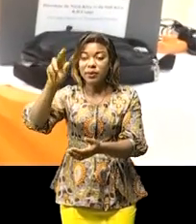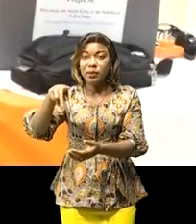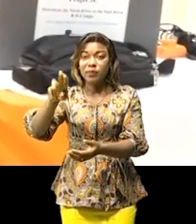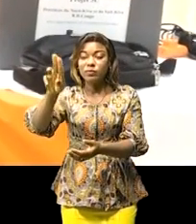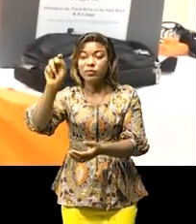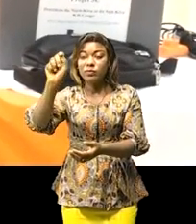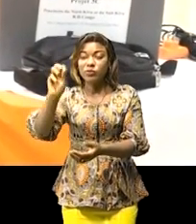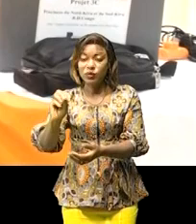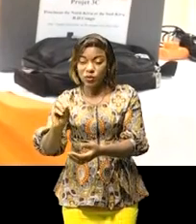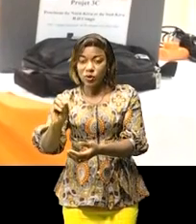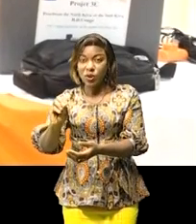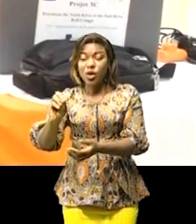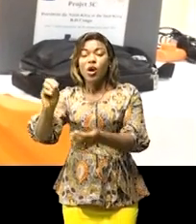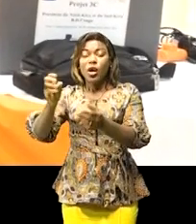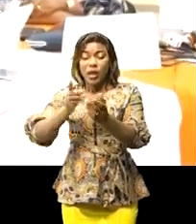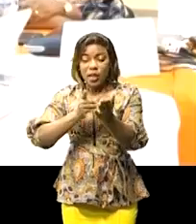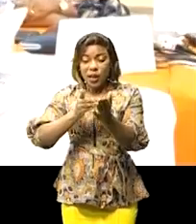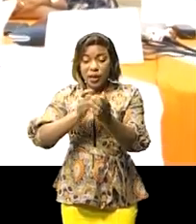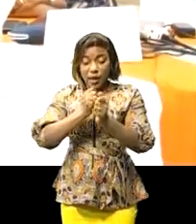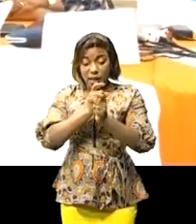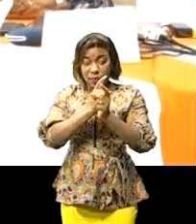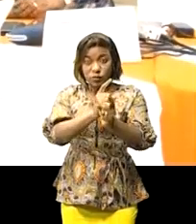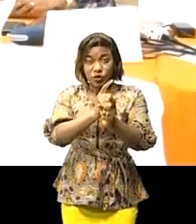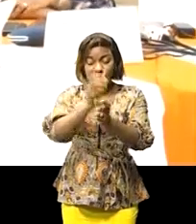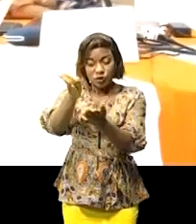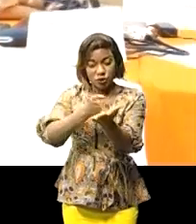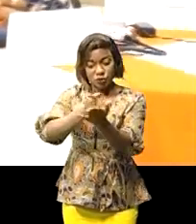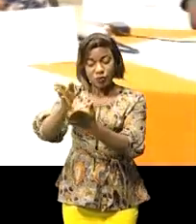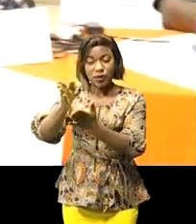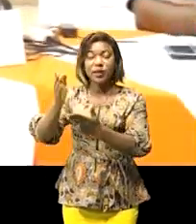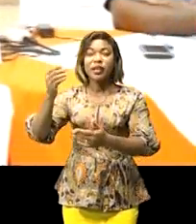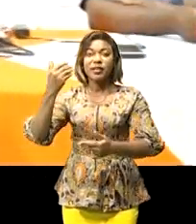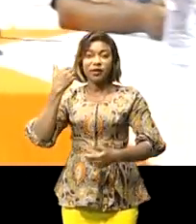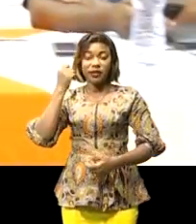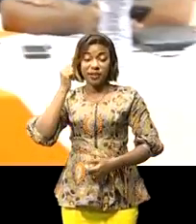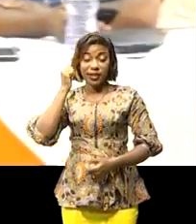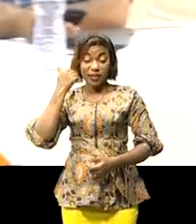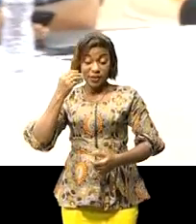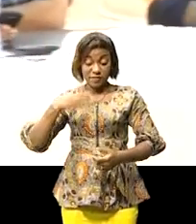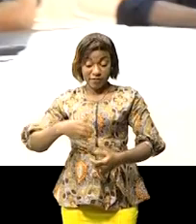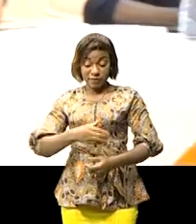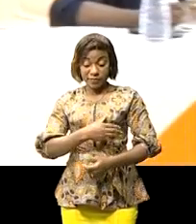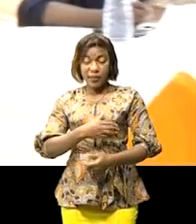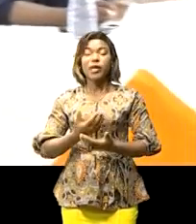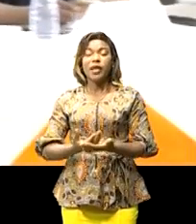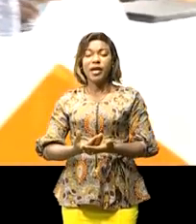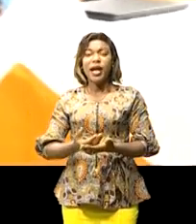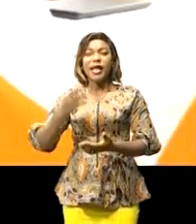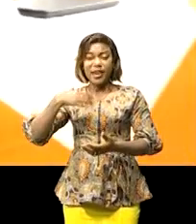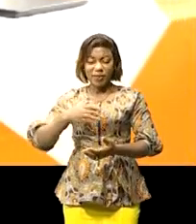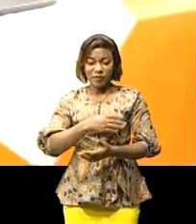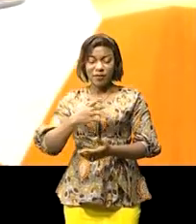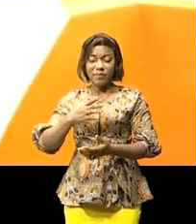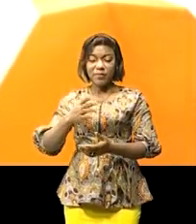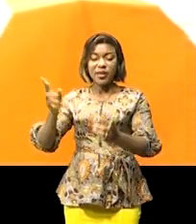femmes et qui autorise l'accès aux services d'avortement sécurisé aux femmes victimes de viols, d'inceste ou qui